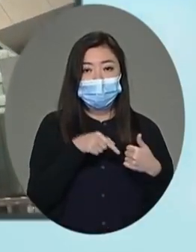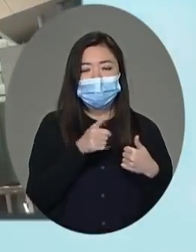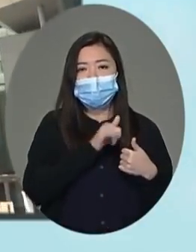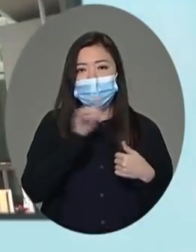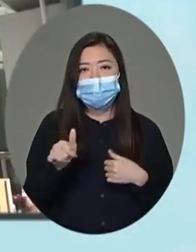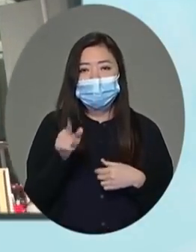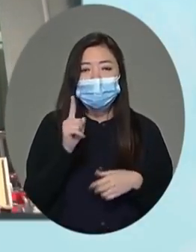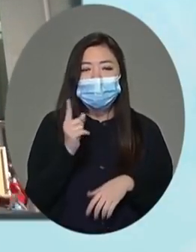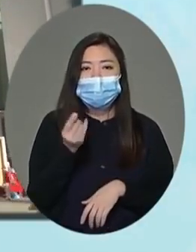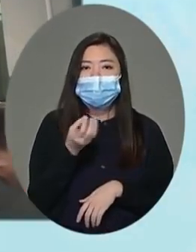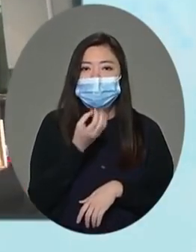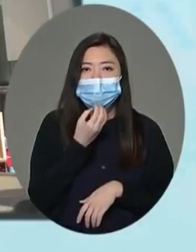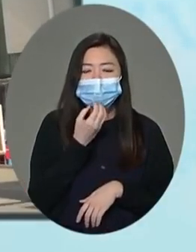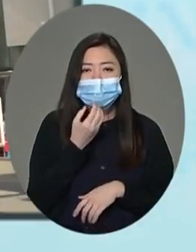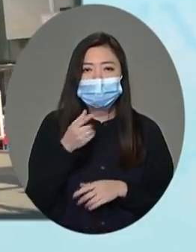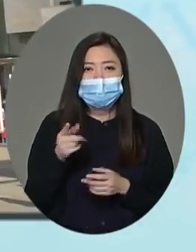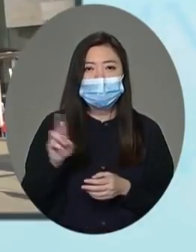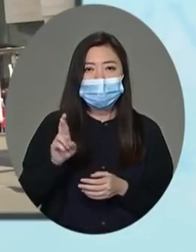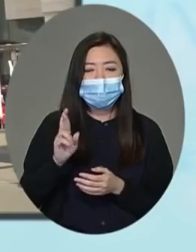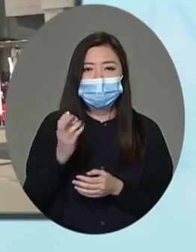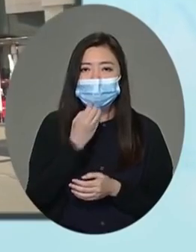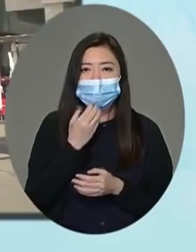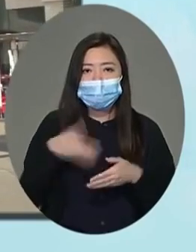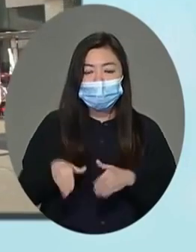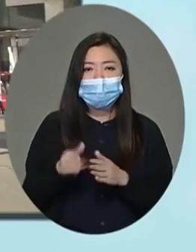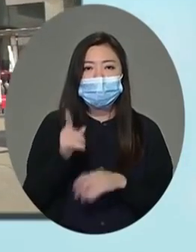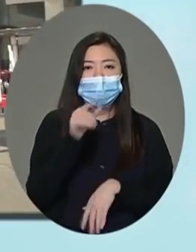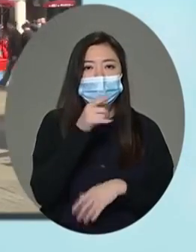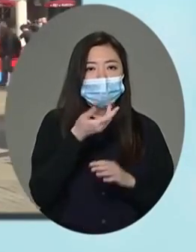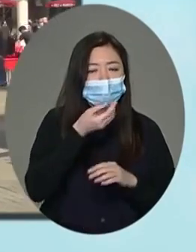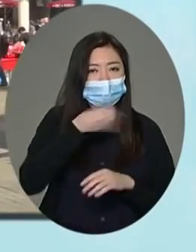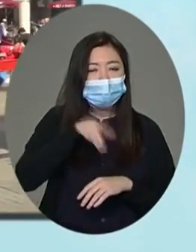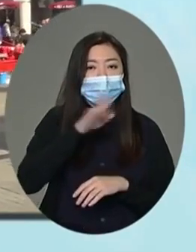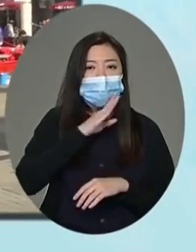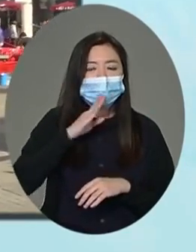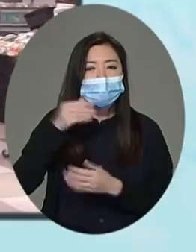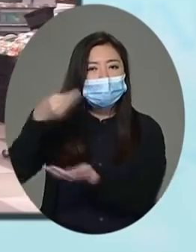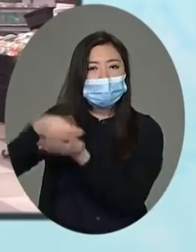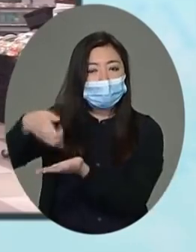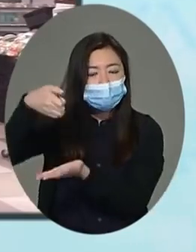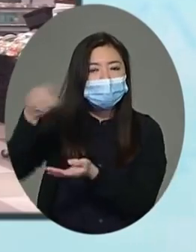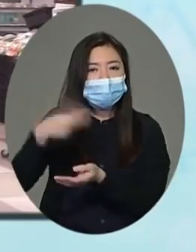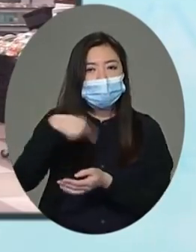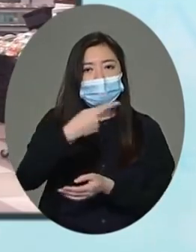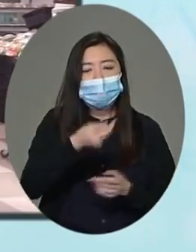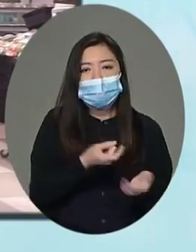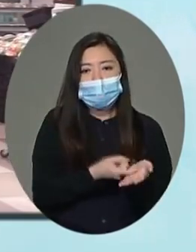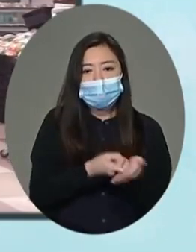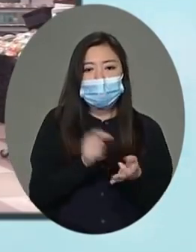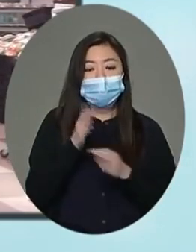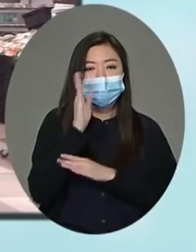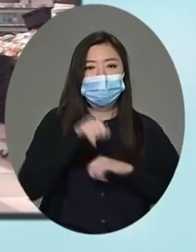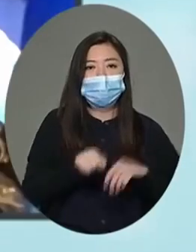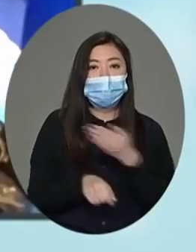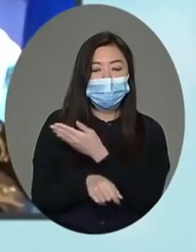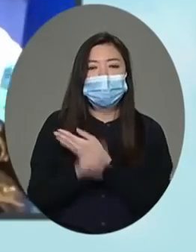东涌文东路公园休息，上个星期日去过东涌东汇城买外卖进食，亦都去过盈湾园 Fusion 超级